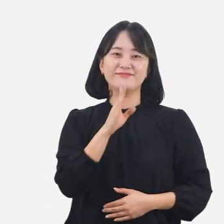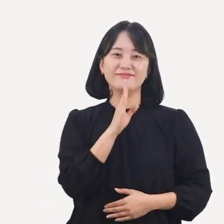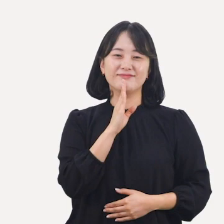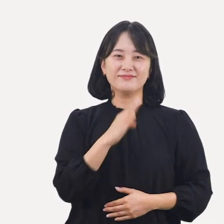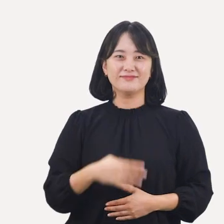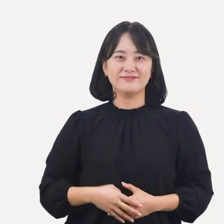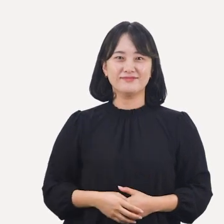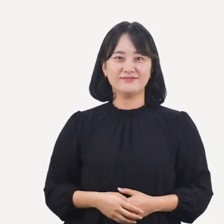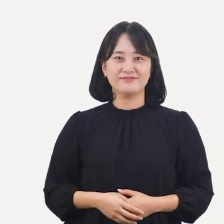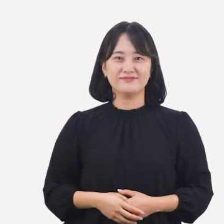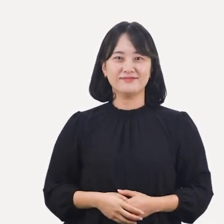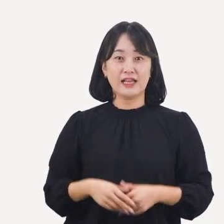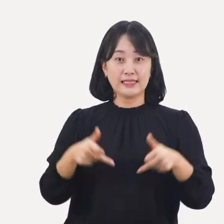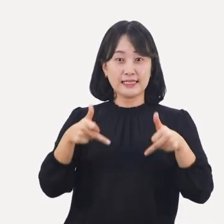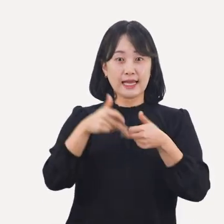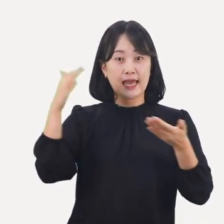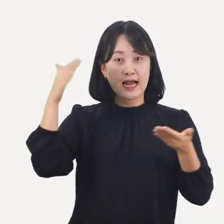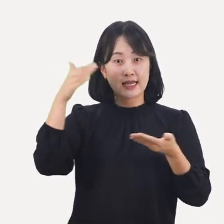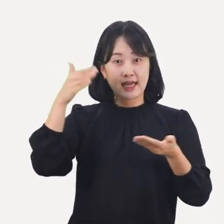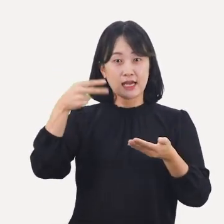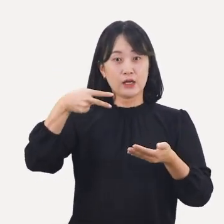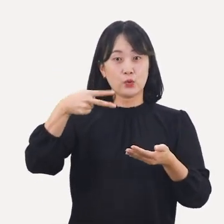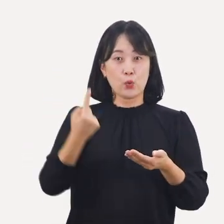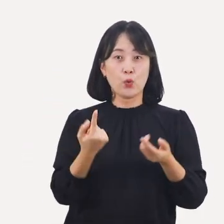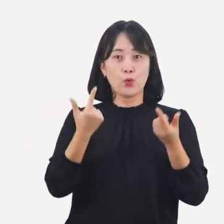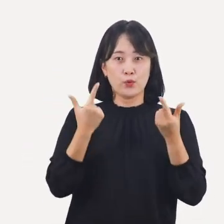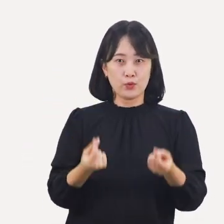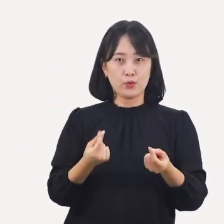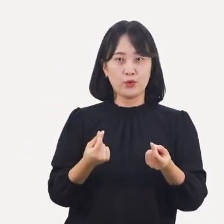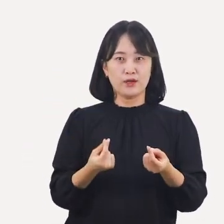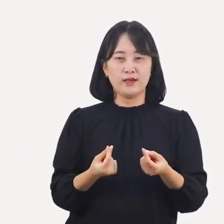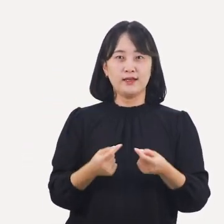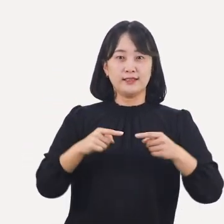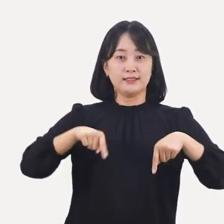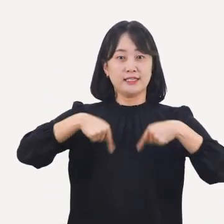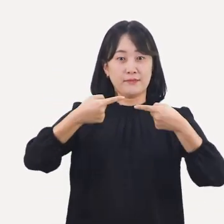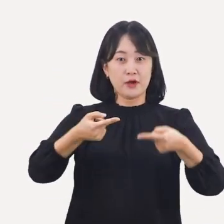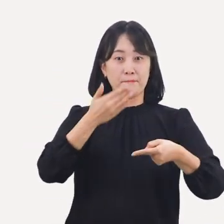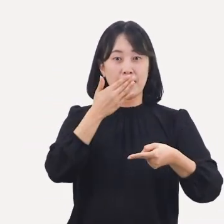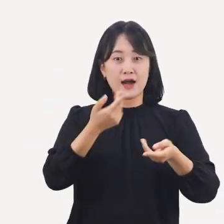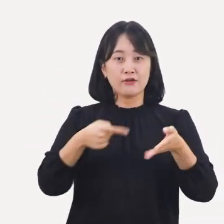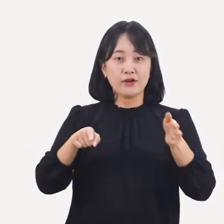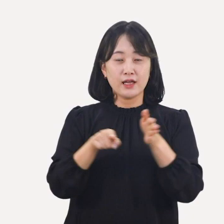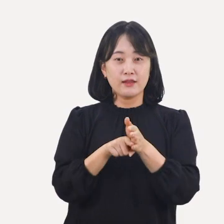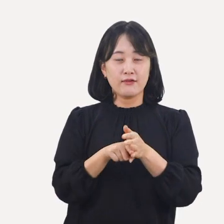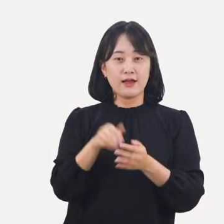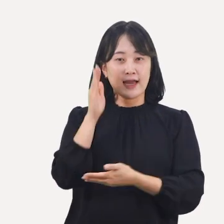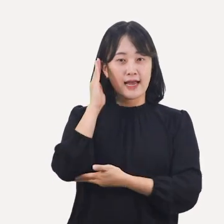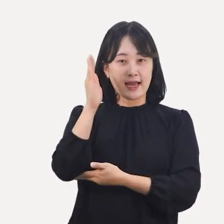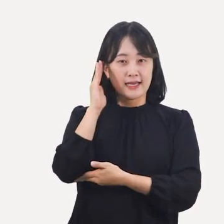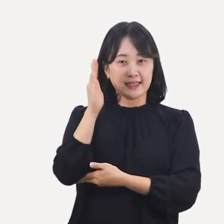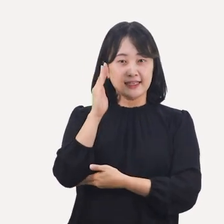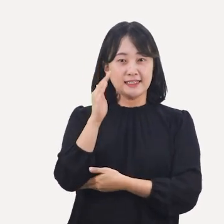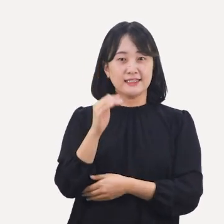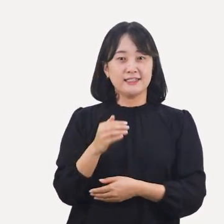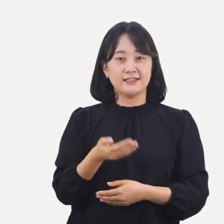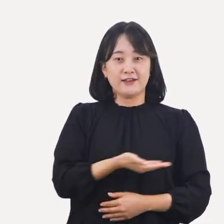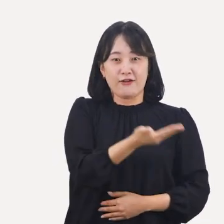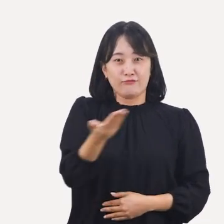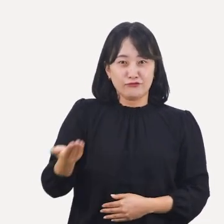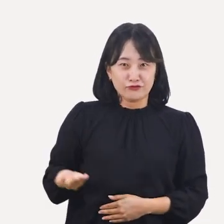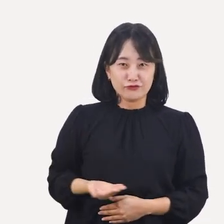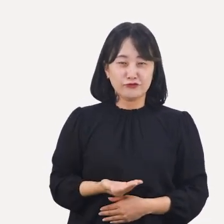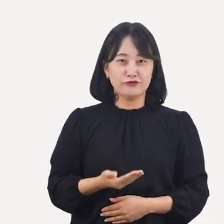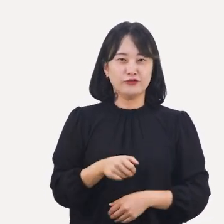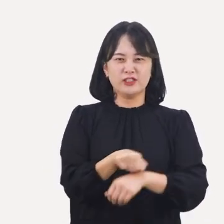그렇습니다. 이렇게 장애 학생들도 세계 시민 교육에 참여할 수 있도록 이 강의를 보고 계시는 많은 선생님들의